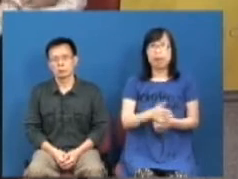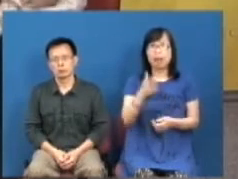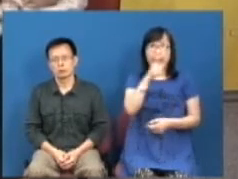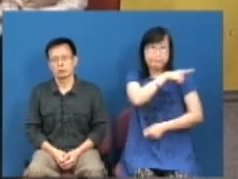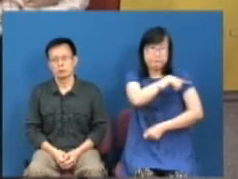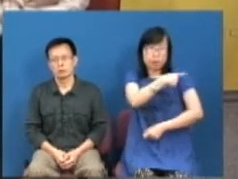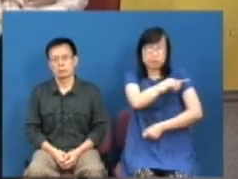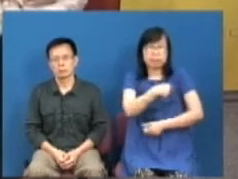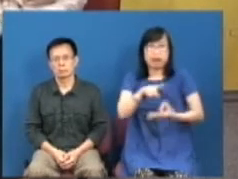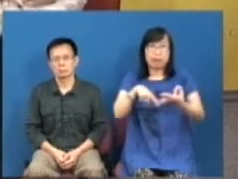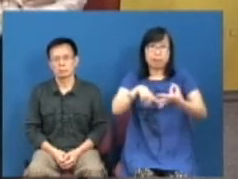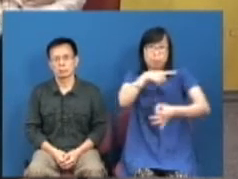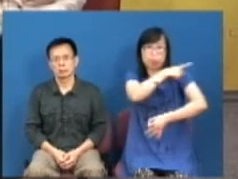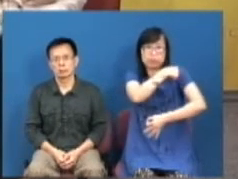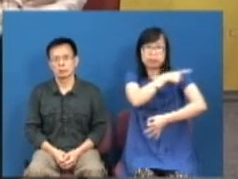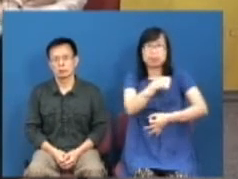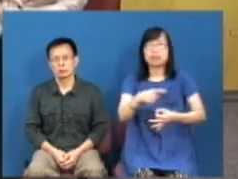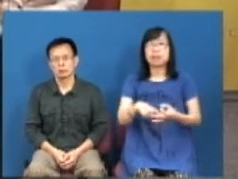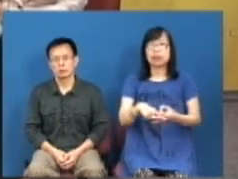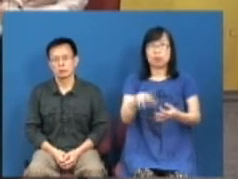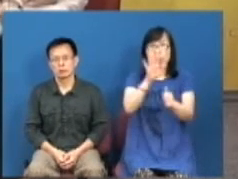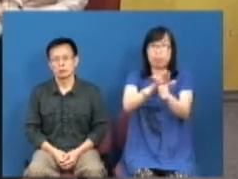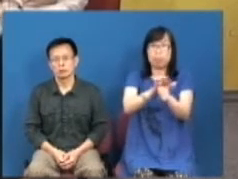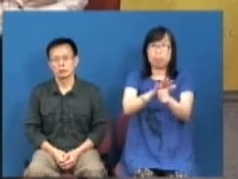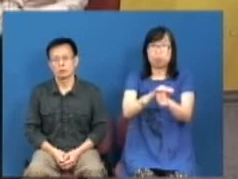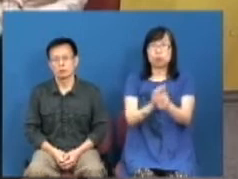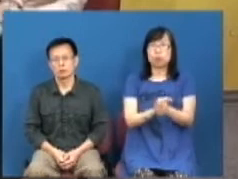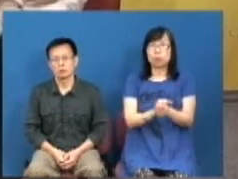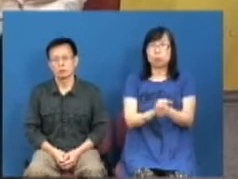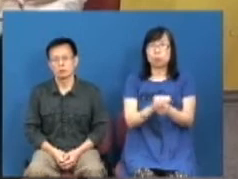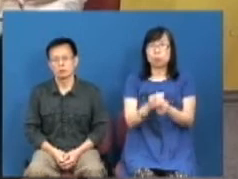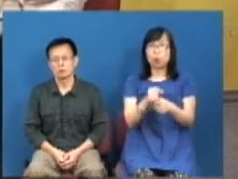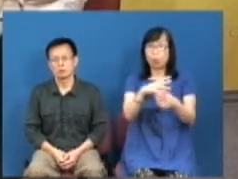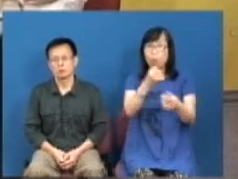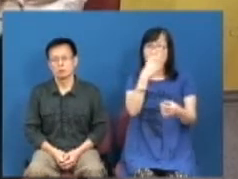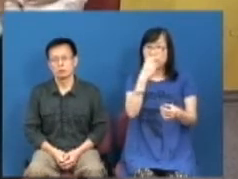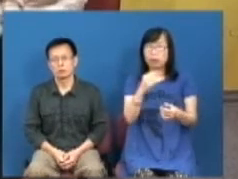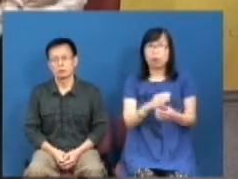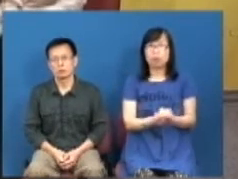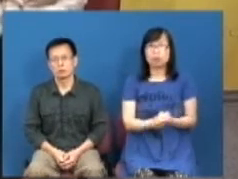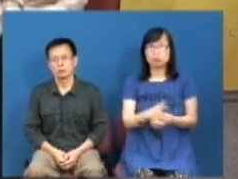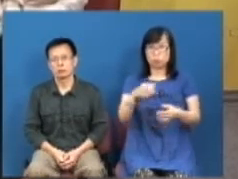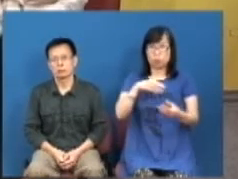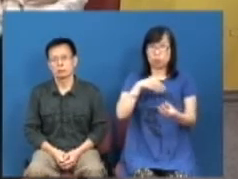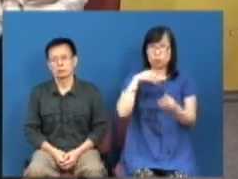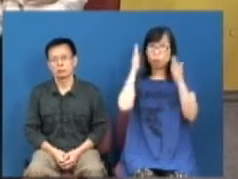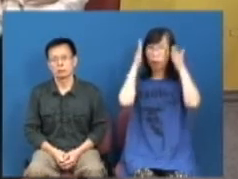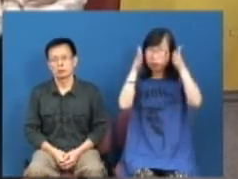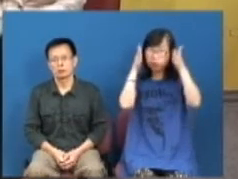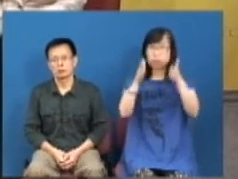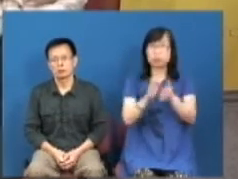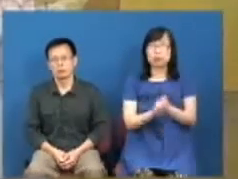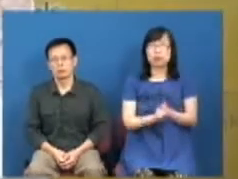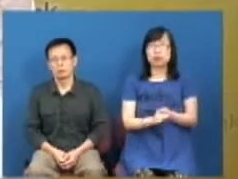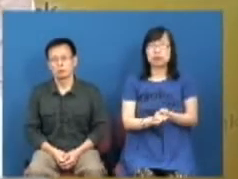啦，咁佢哋嘅保護維港嗰個協會主席啦，咁佢亦都好關注呢個方向，咁但係當